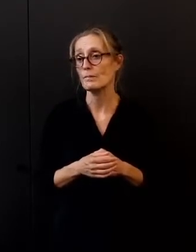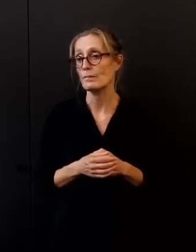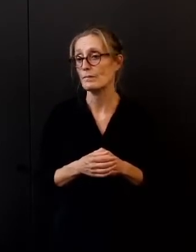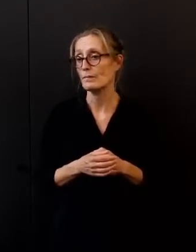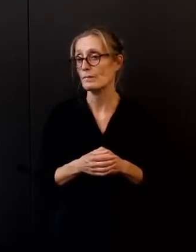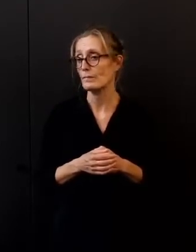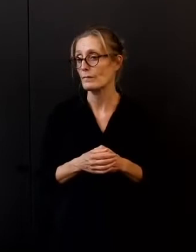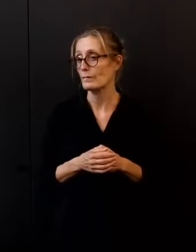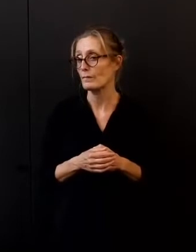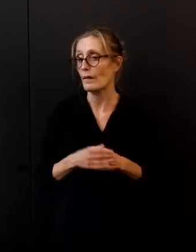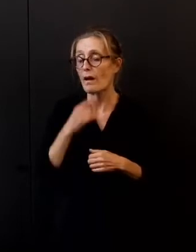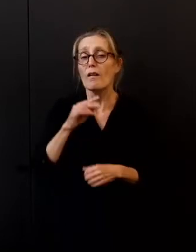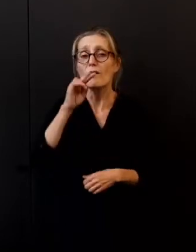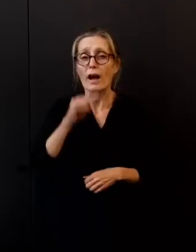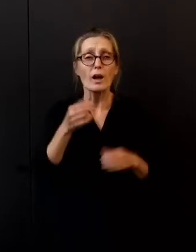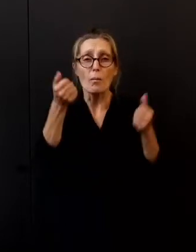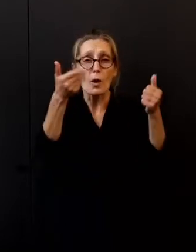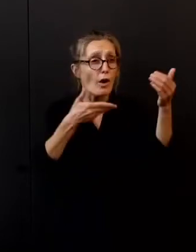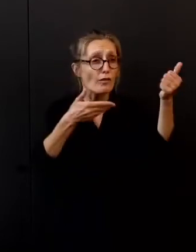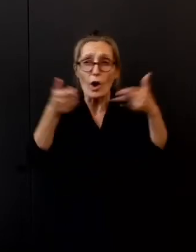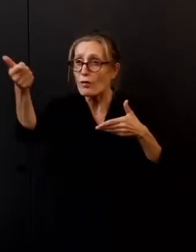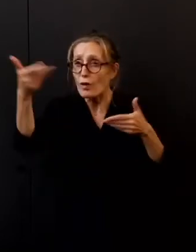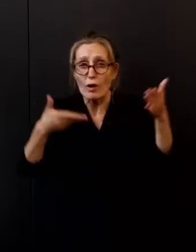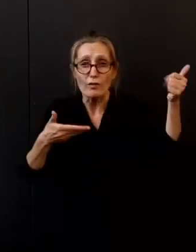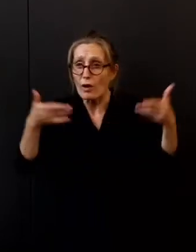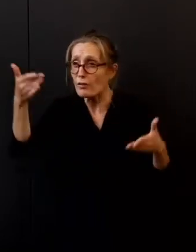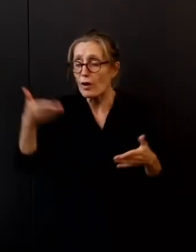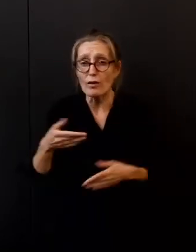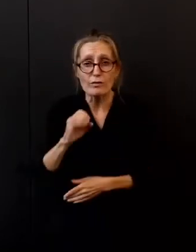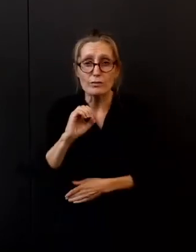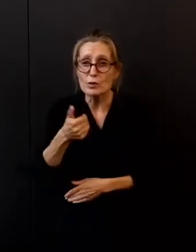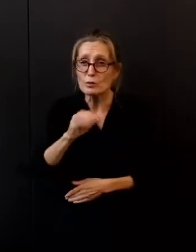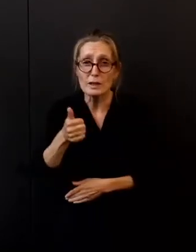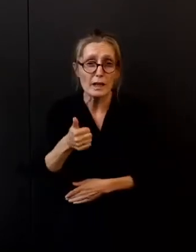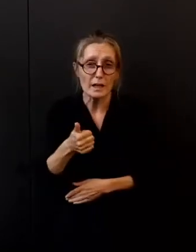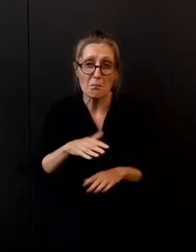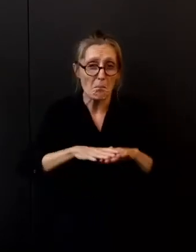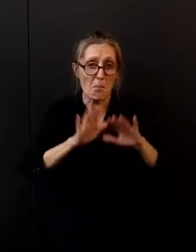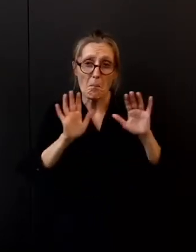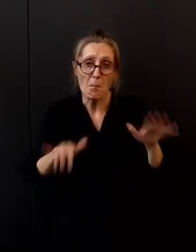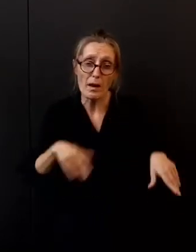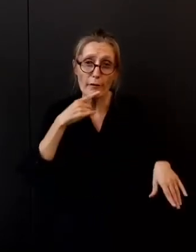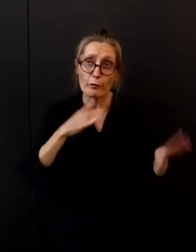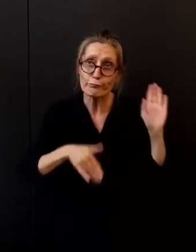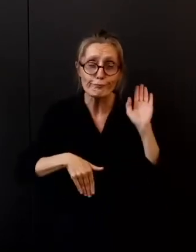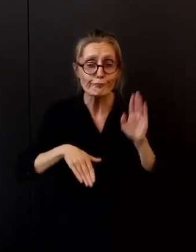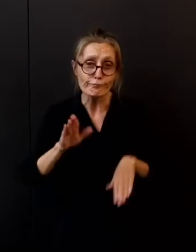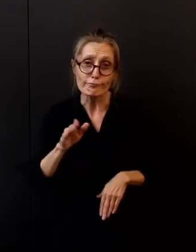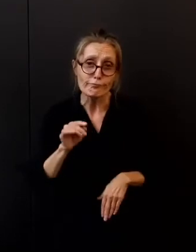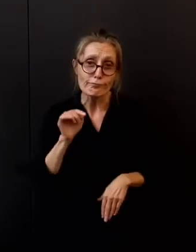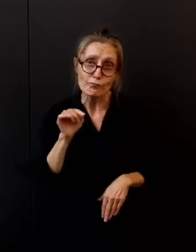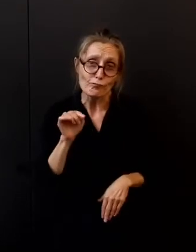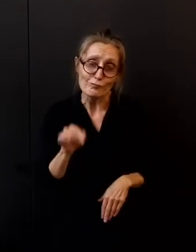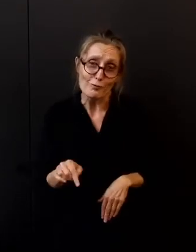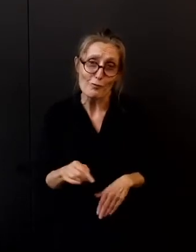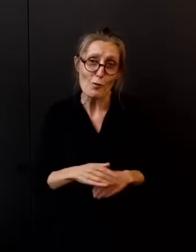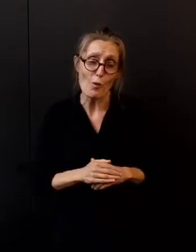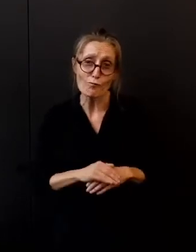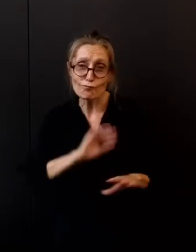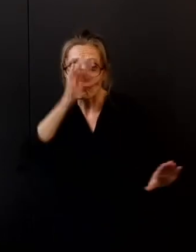beaucoup d'offres d'emploi. Donc, il ne faut pas hésiter. Si on